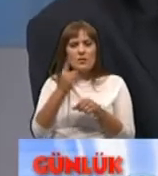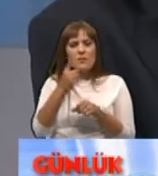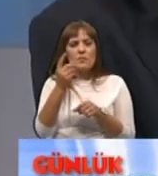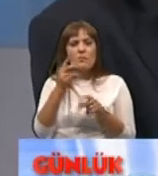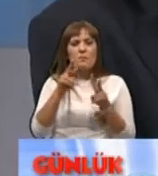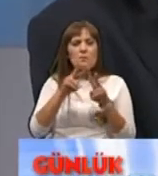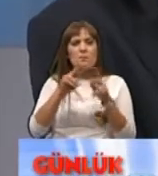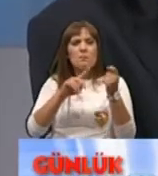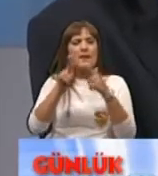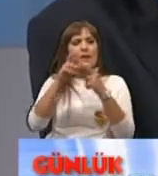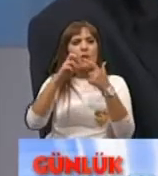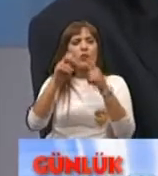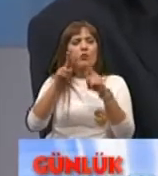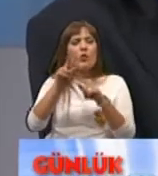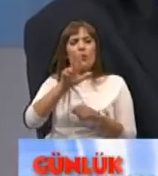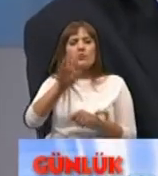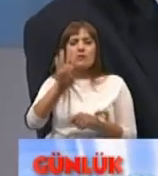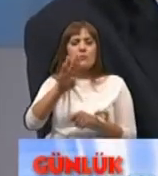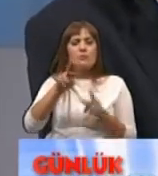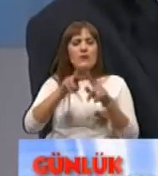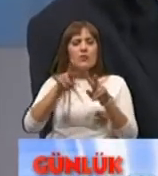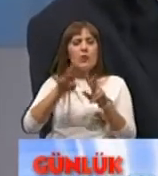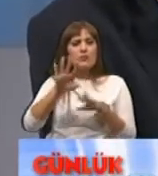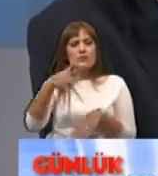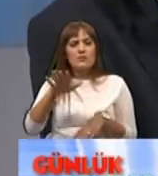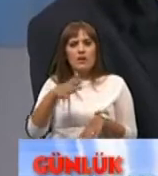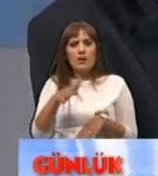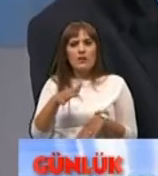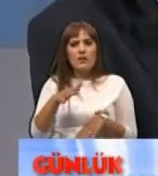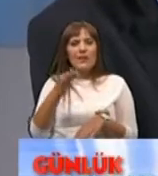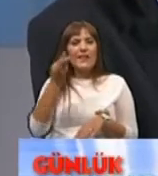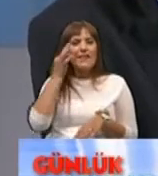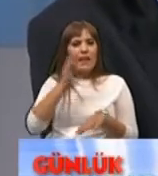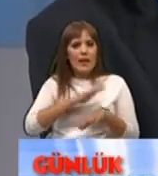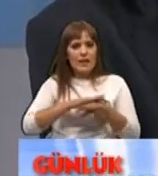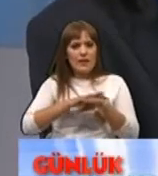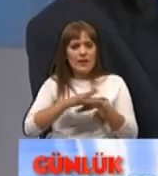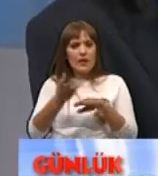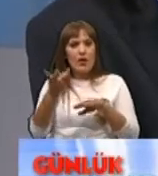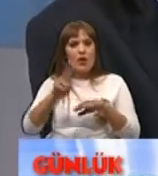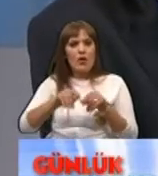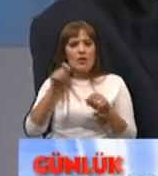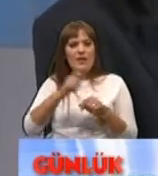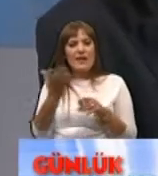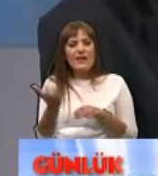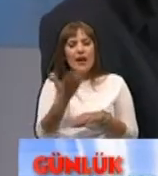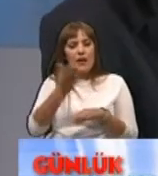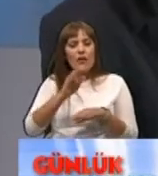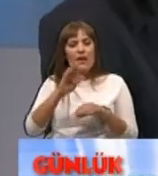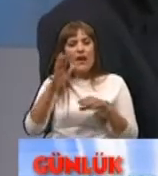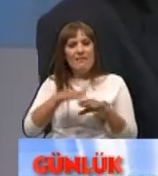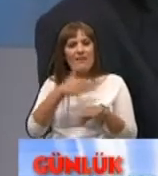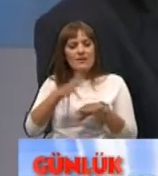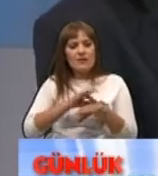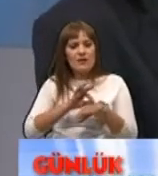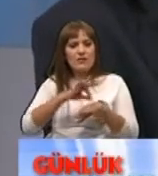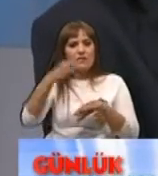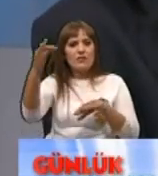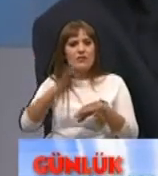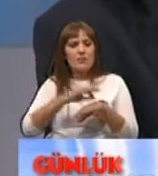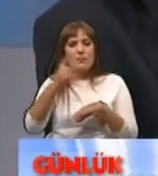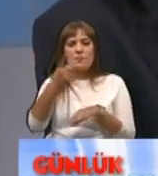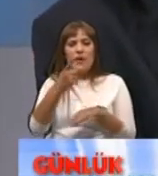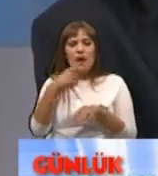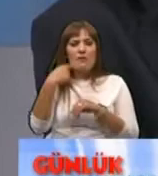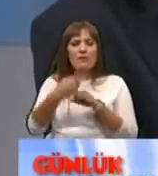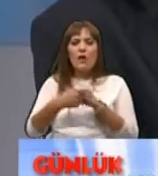mikron 30-40 mikron civarında deriyi aslında öldürüyorsunuz. Yakıyoruz. Bunlar aslında, yavaş yavaş kalkıyor. Bir hafta